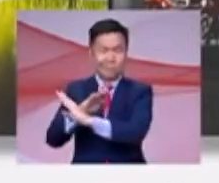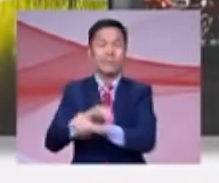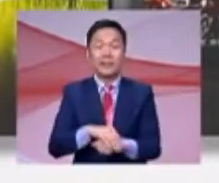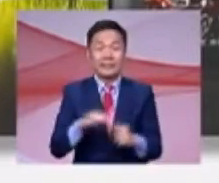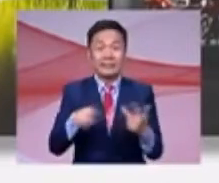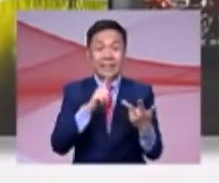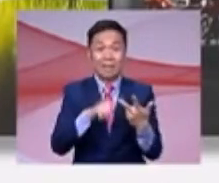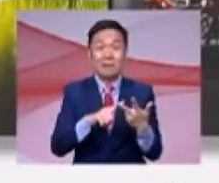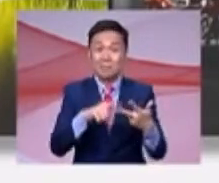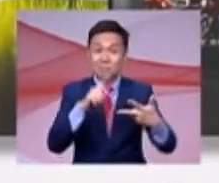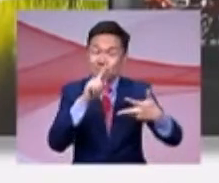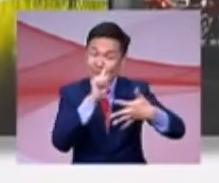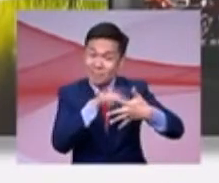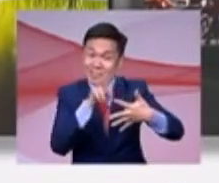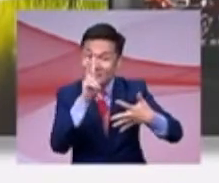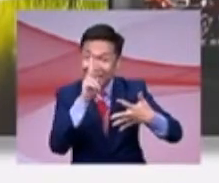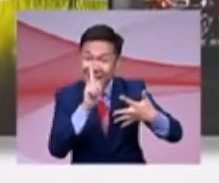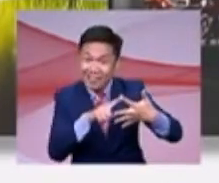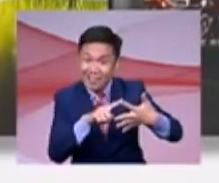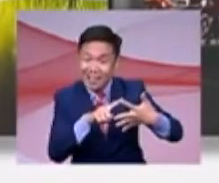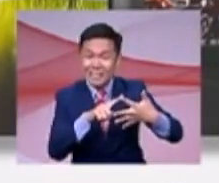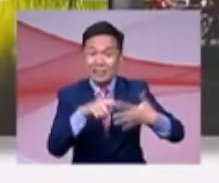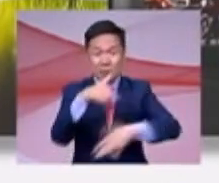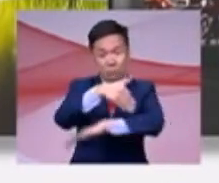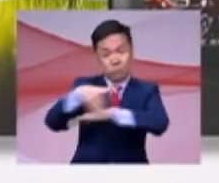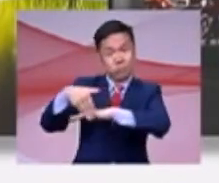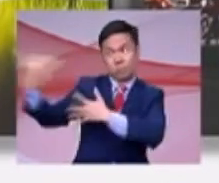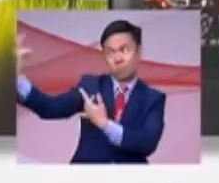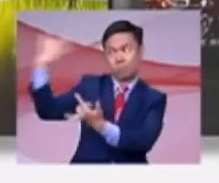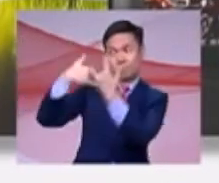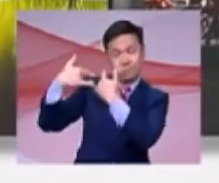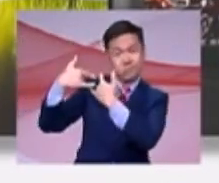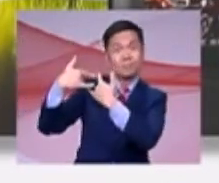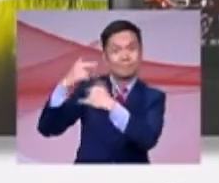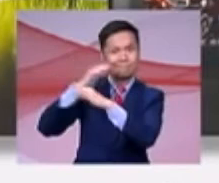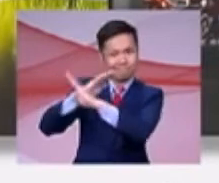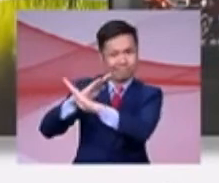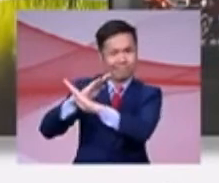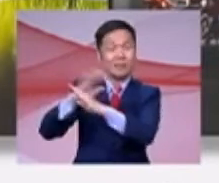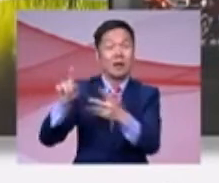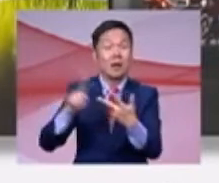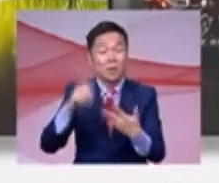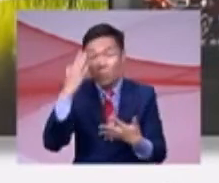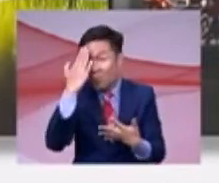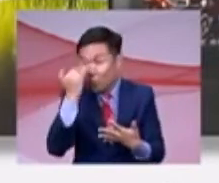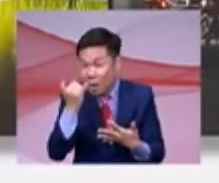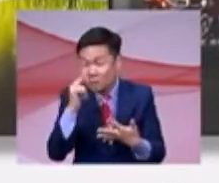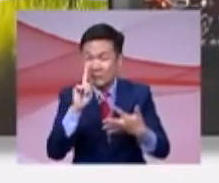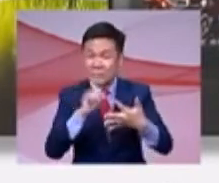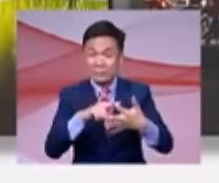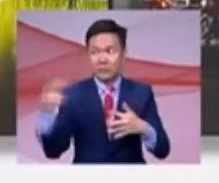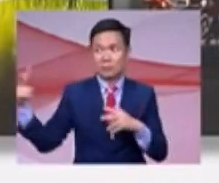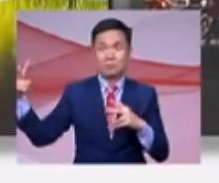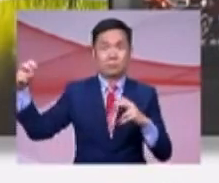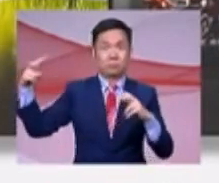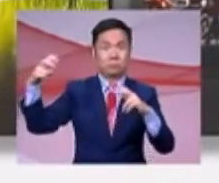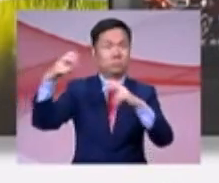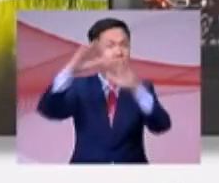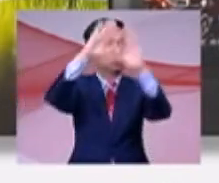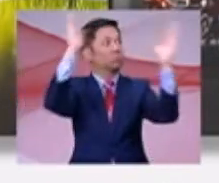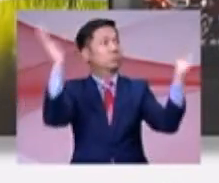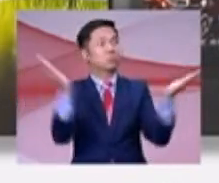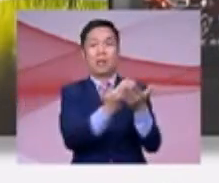melaksanakan ketatkan kawalan sempadan antarabangsa bila kita dimaklumkan banyak varian-varian baru